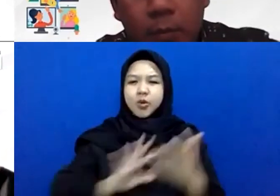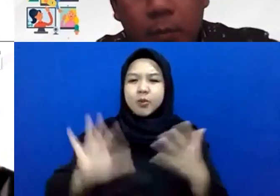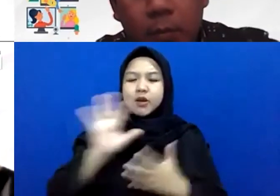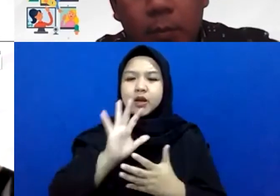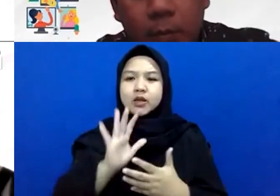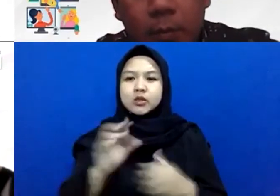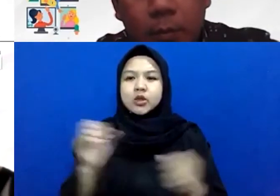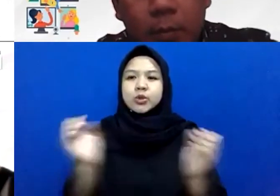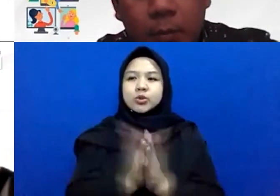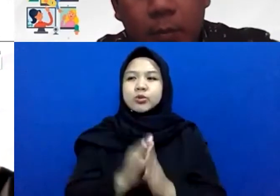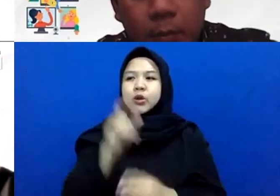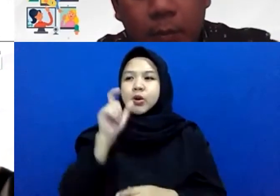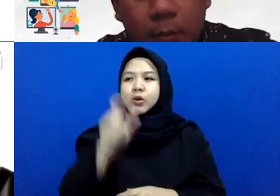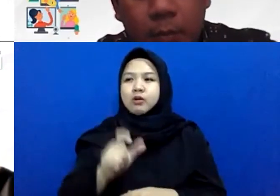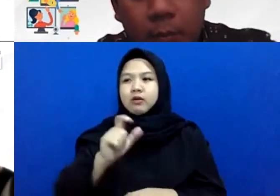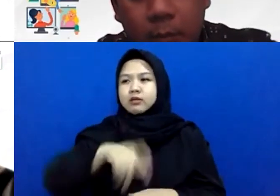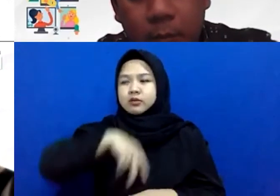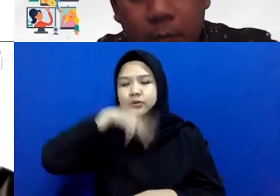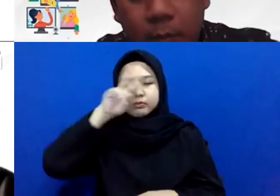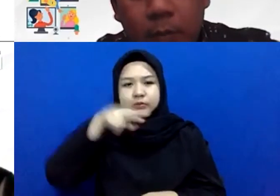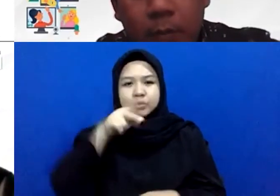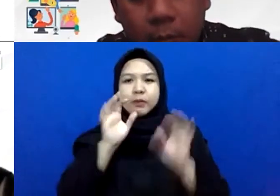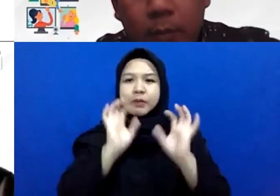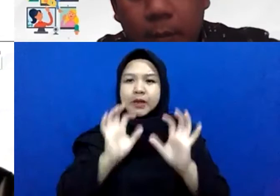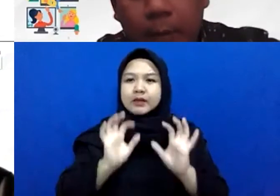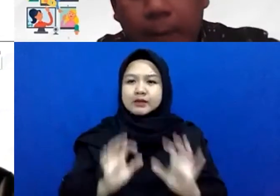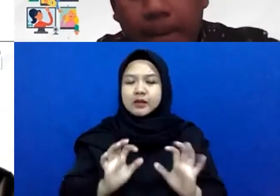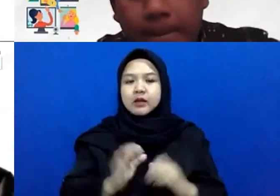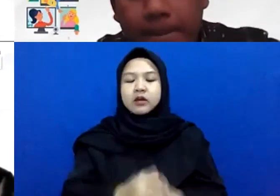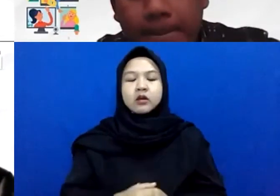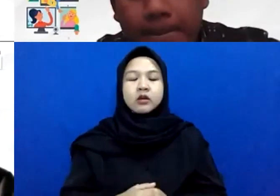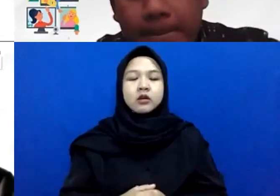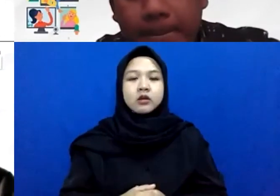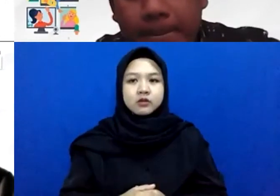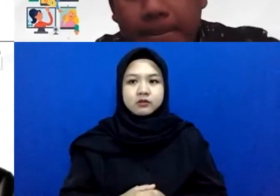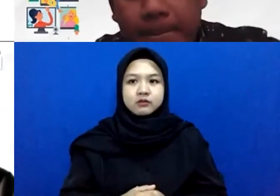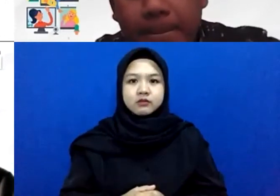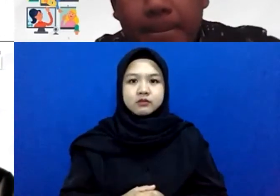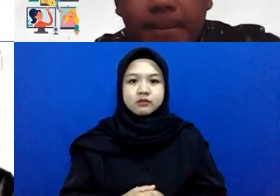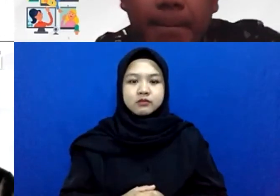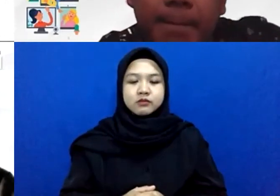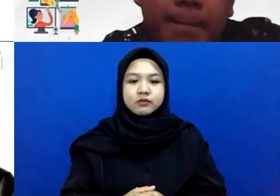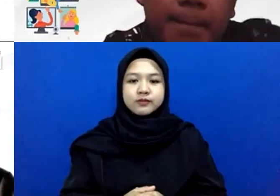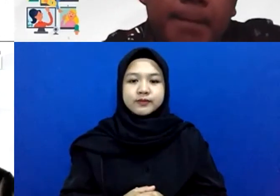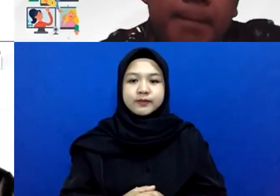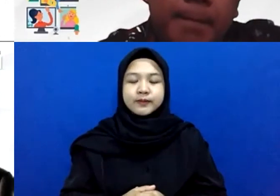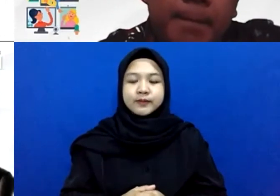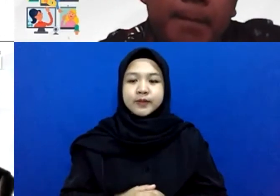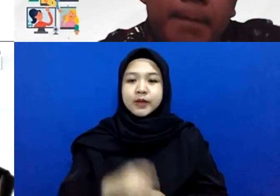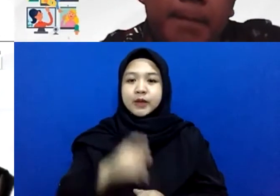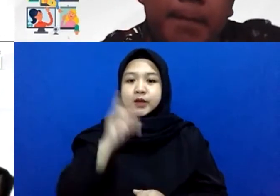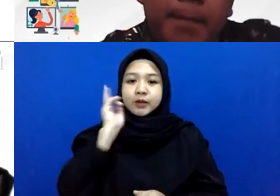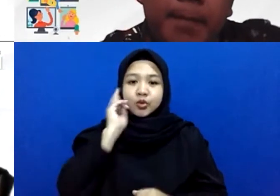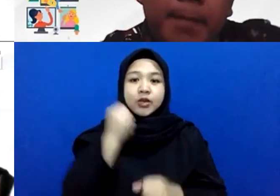jumlah orang yang supervisingnya itu juga banyak gitu ya. Nah, Bu Gilang dan juga Pak Zainal Abidin gitu